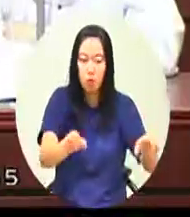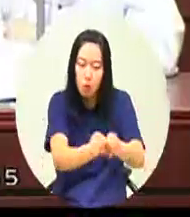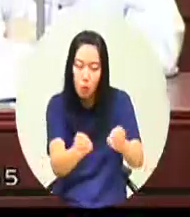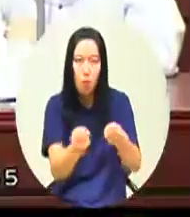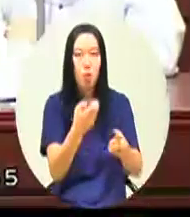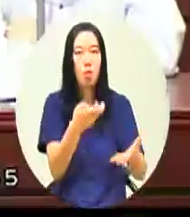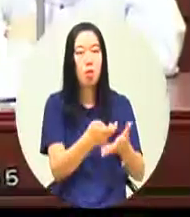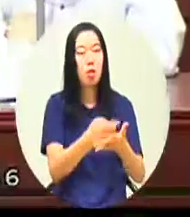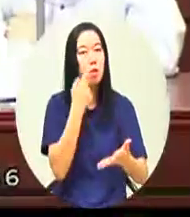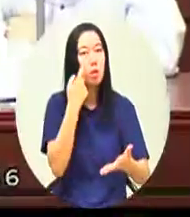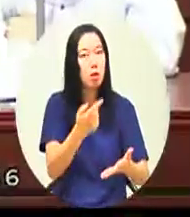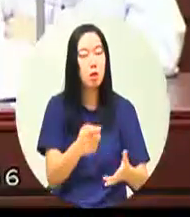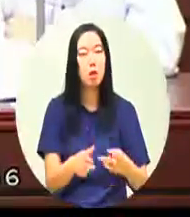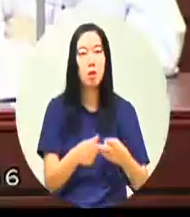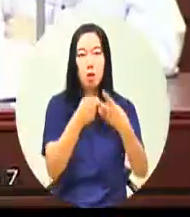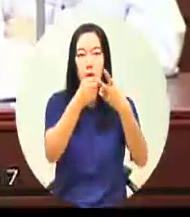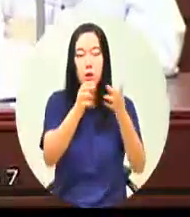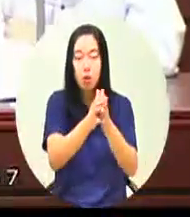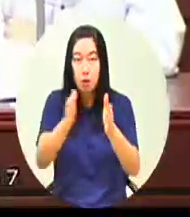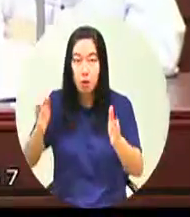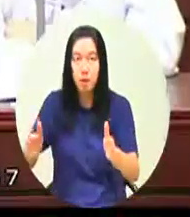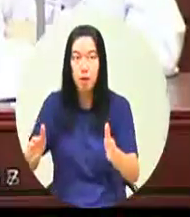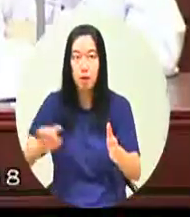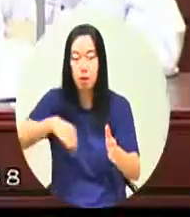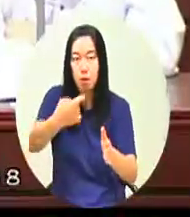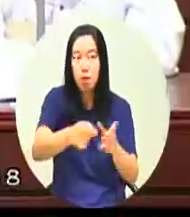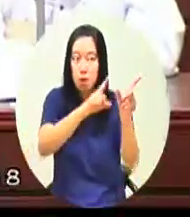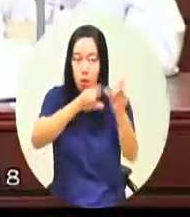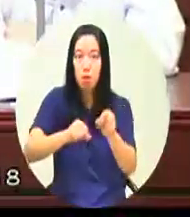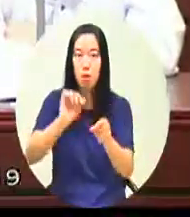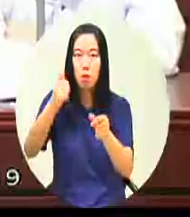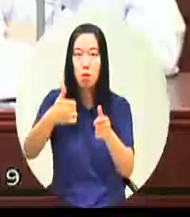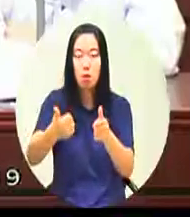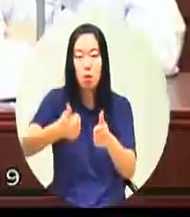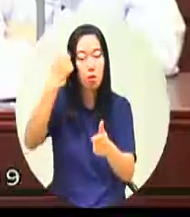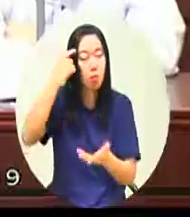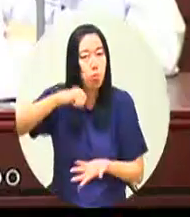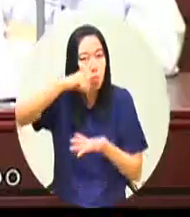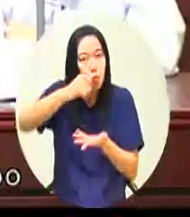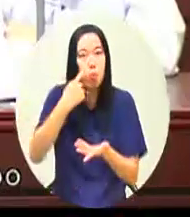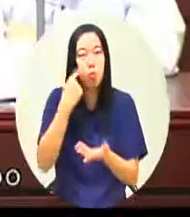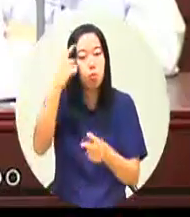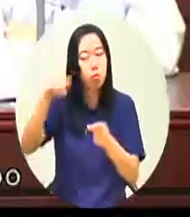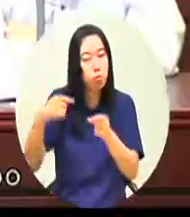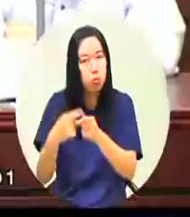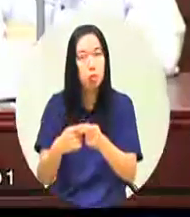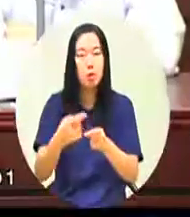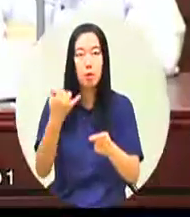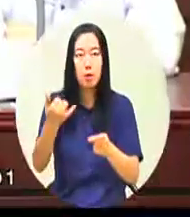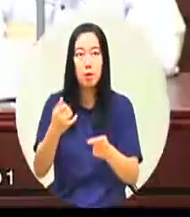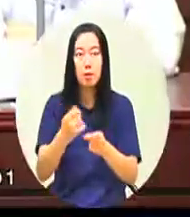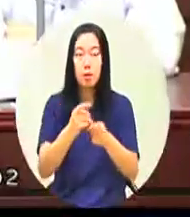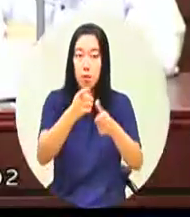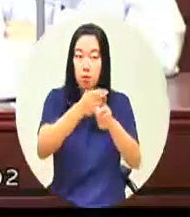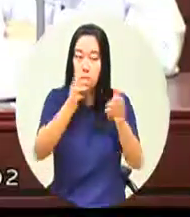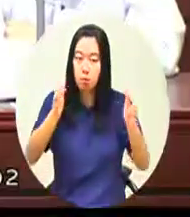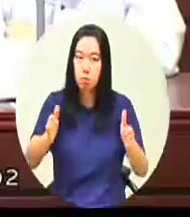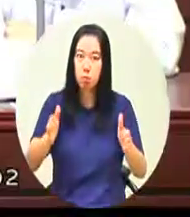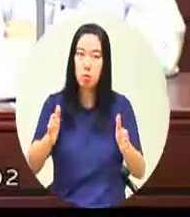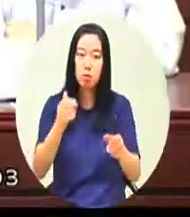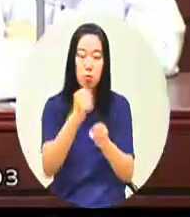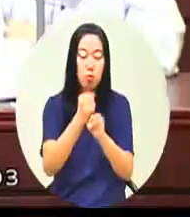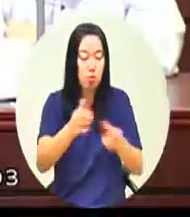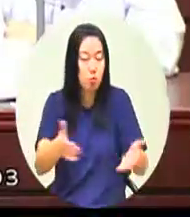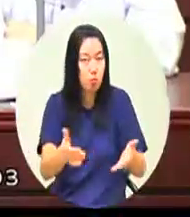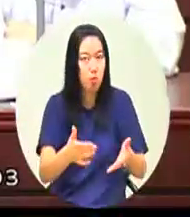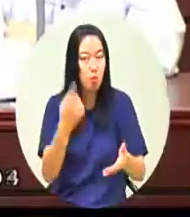重，那后面我们也会依照刚刚议员的这个建议，我们来明年度，因为这第一期工程可能大概明